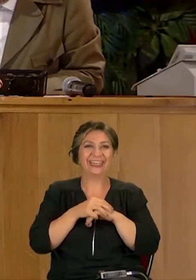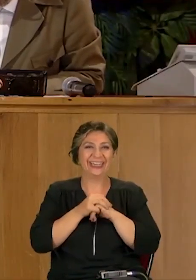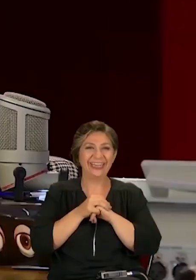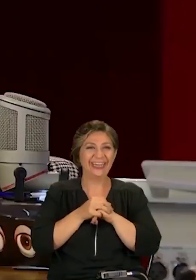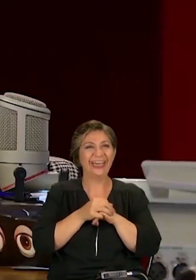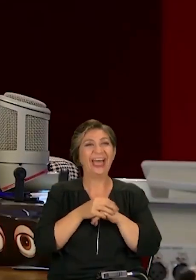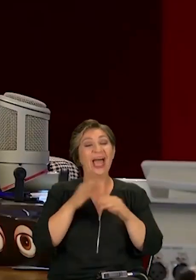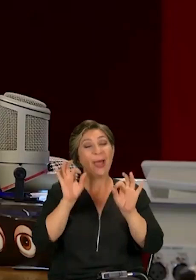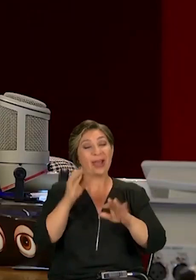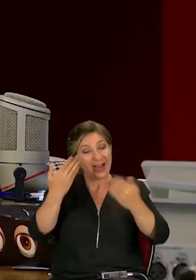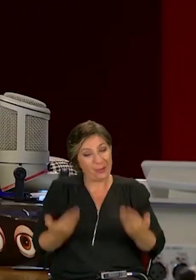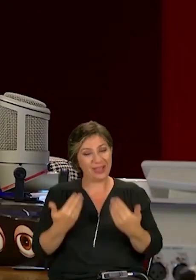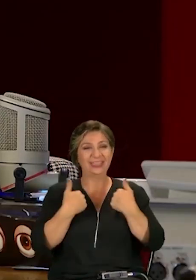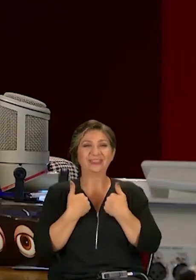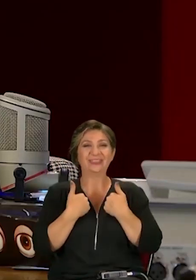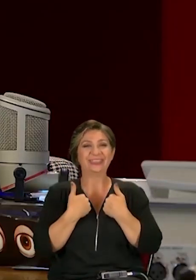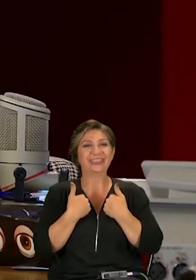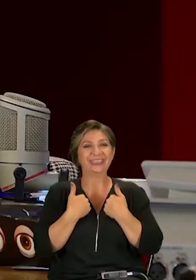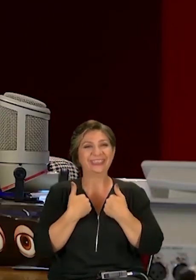Hemen kabul ettim ve